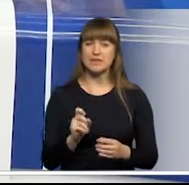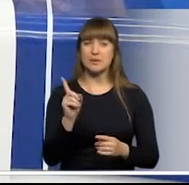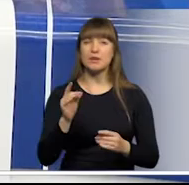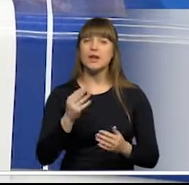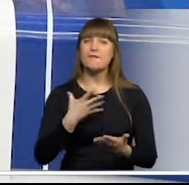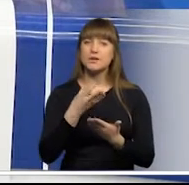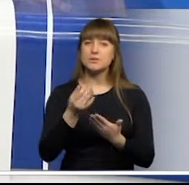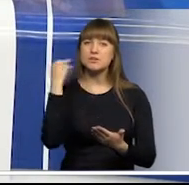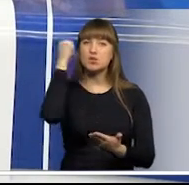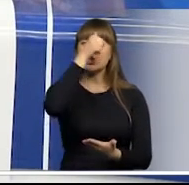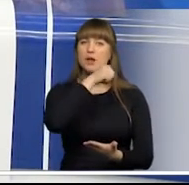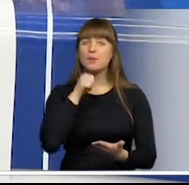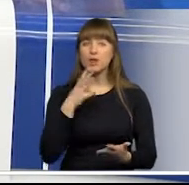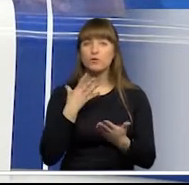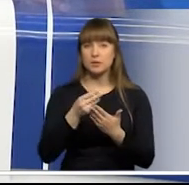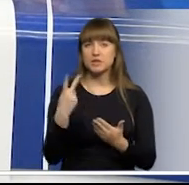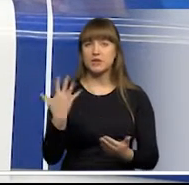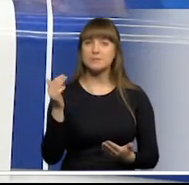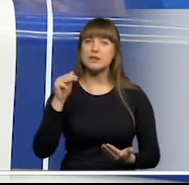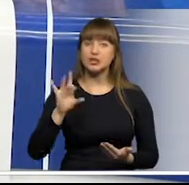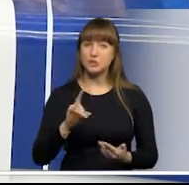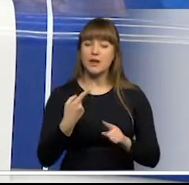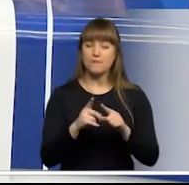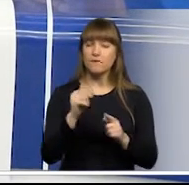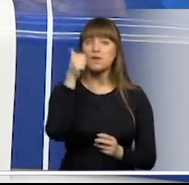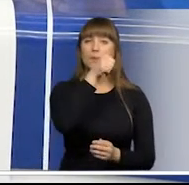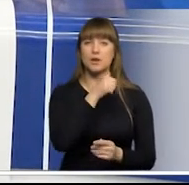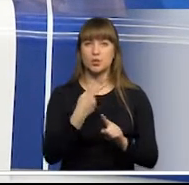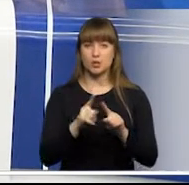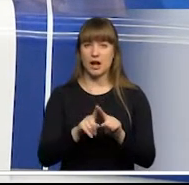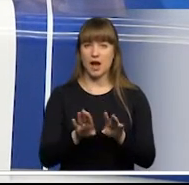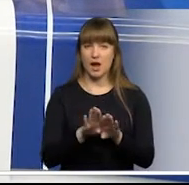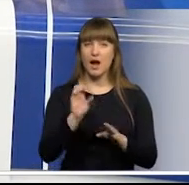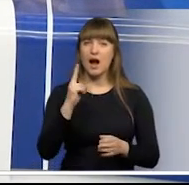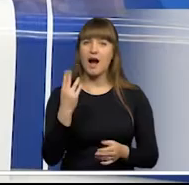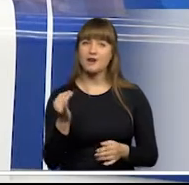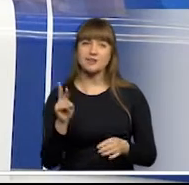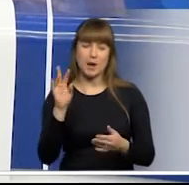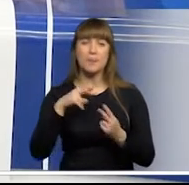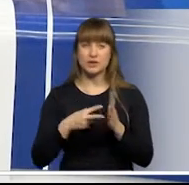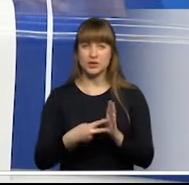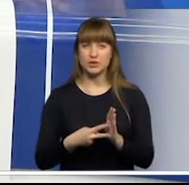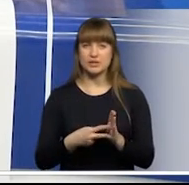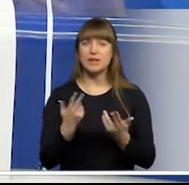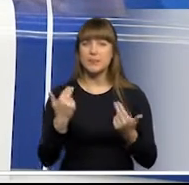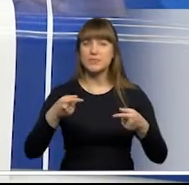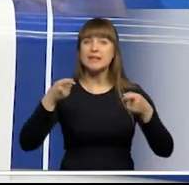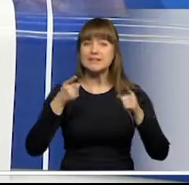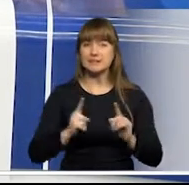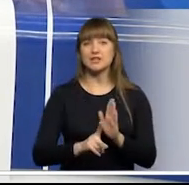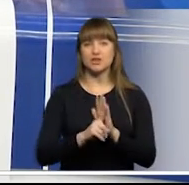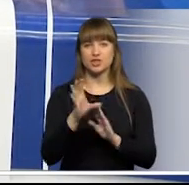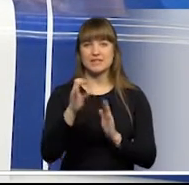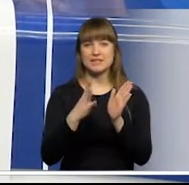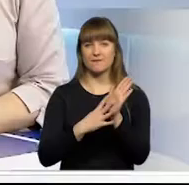году такая акция планируется? Да, действительно, начиная с 2009 года практически каждый год такие